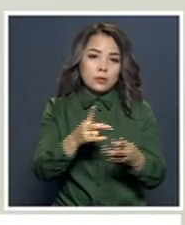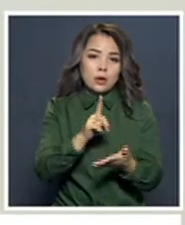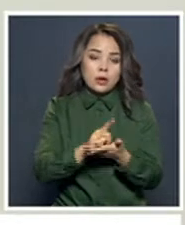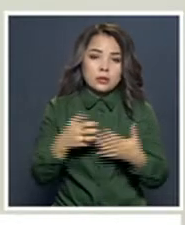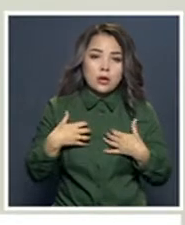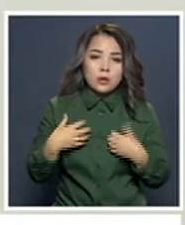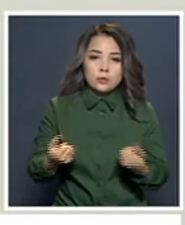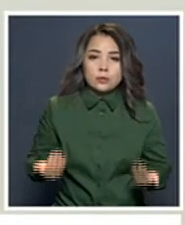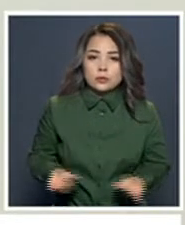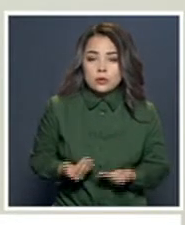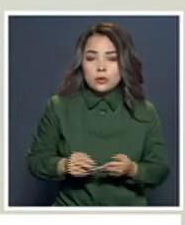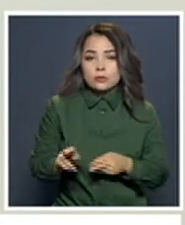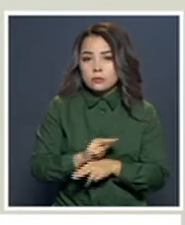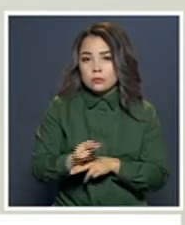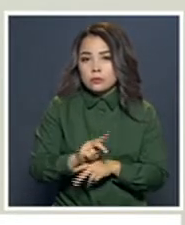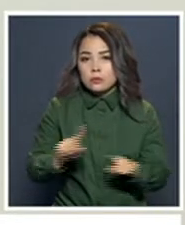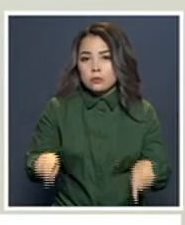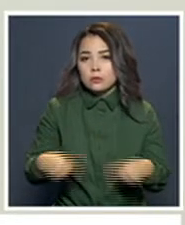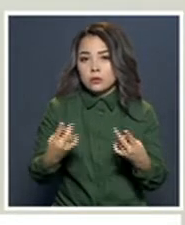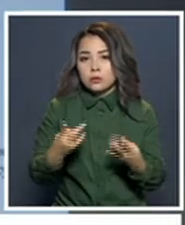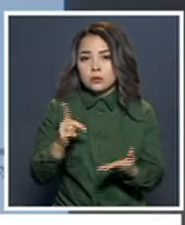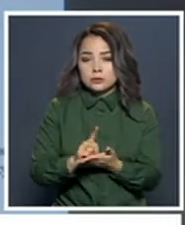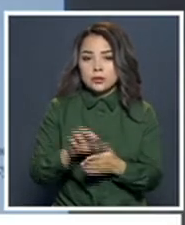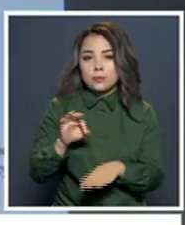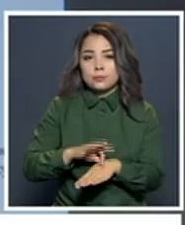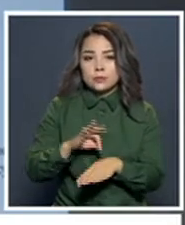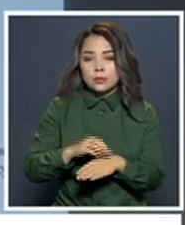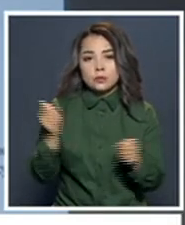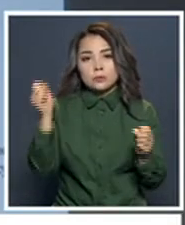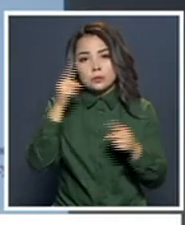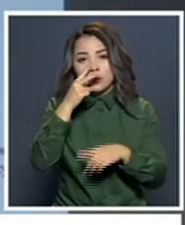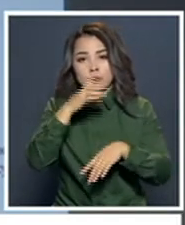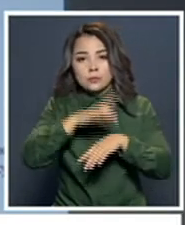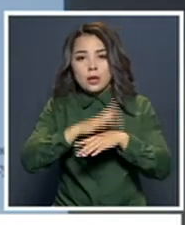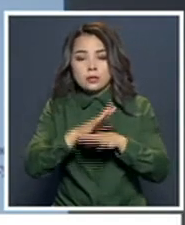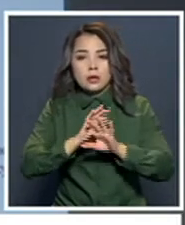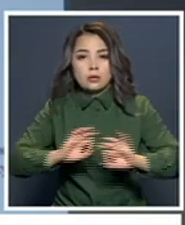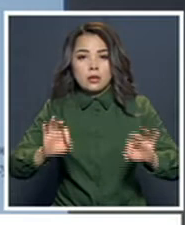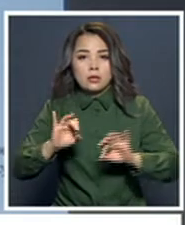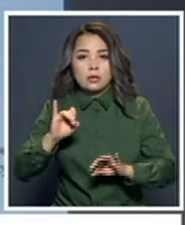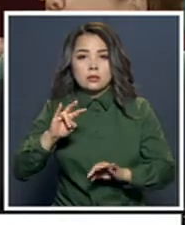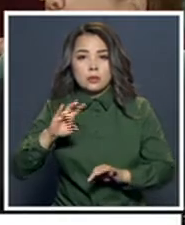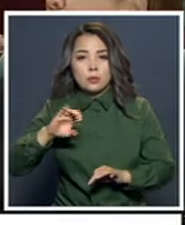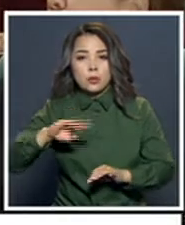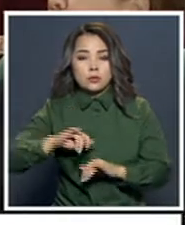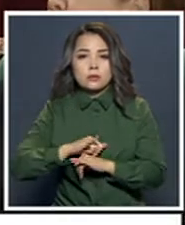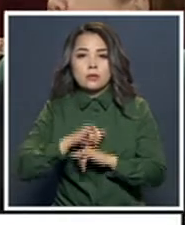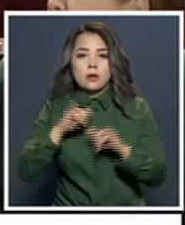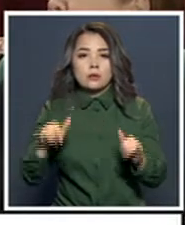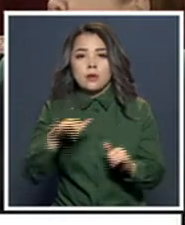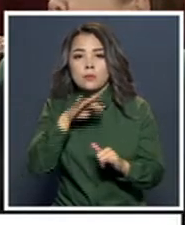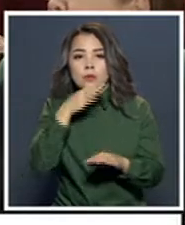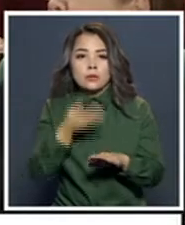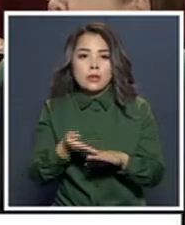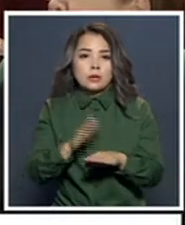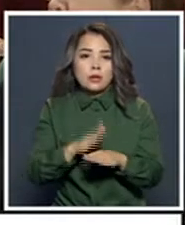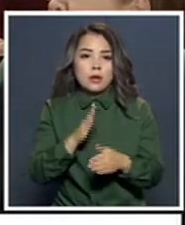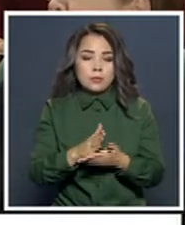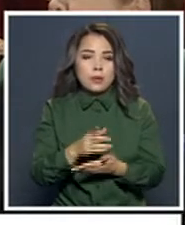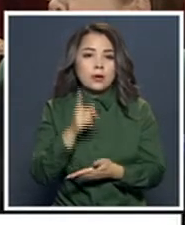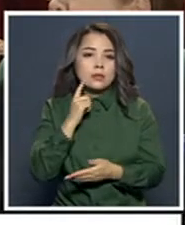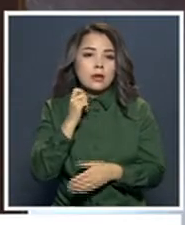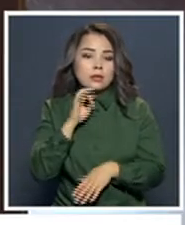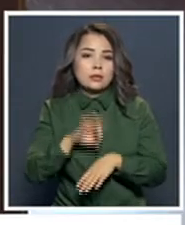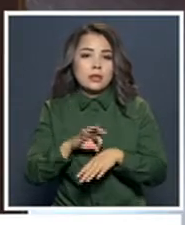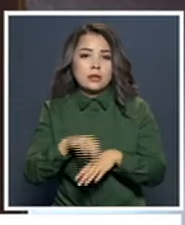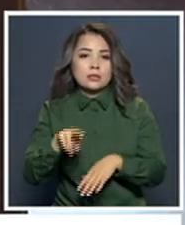жолдарын білу қажет. Кездесу кезінде сырқаттың алдын алу әдістері айтылды. Инсульт әлемдегі ең кең тараған сырқаттардың бірі. Негізінен қан